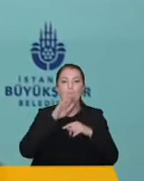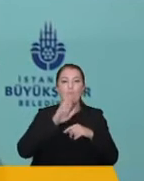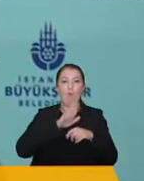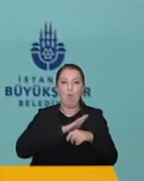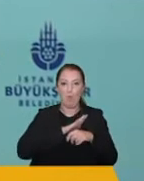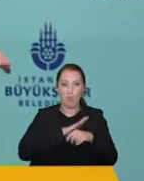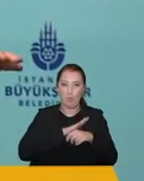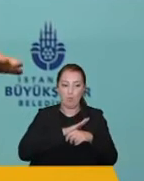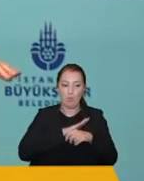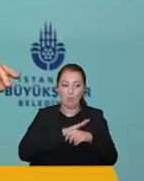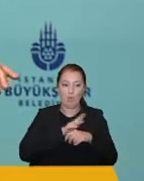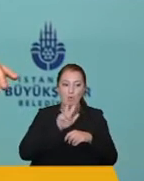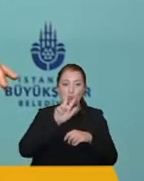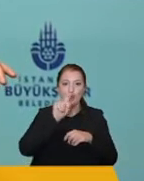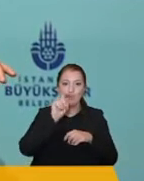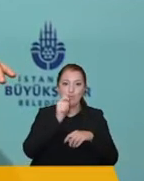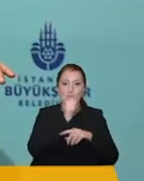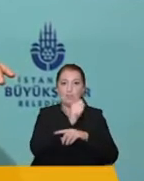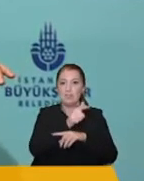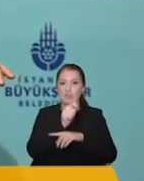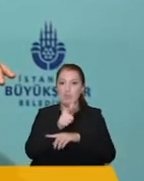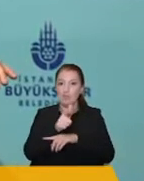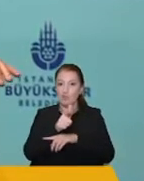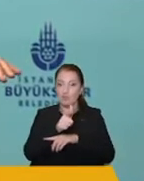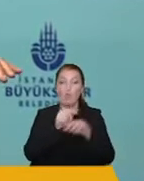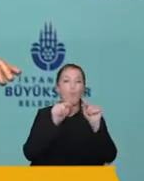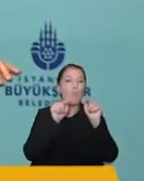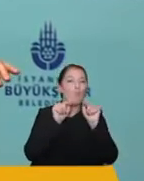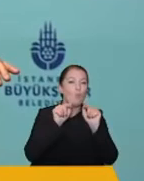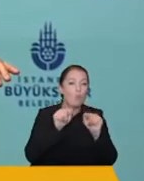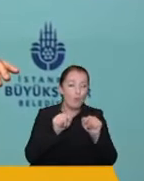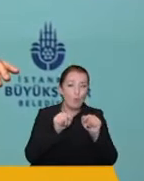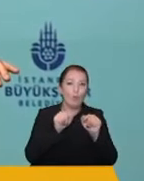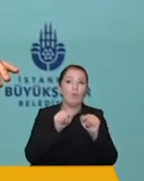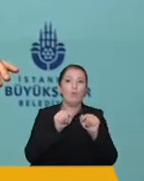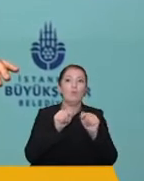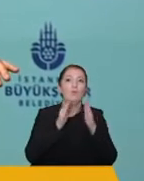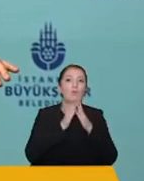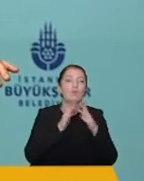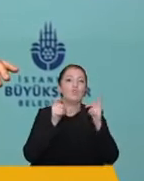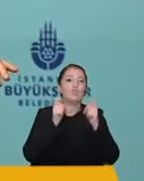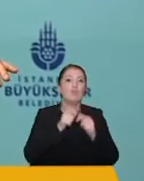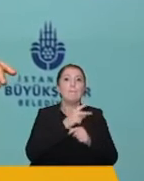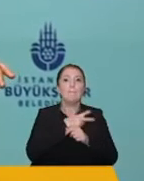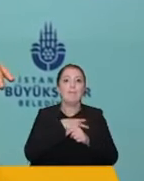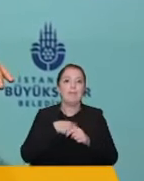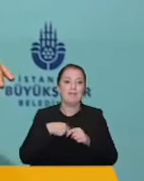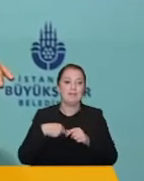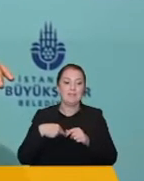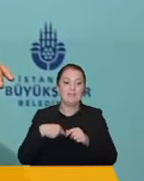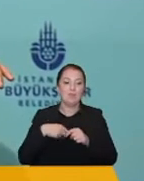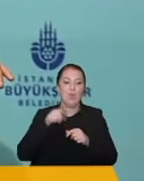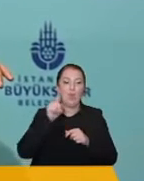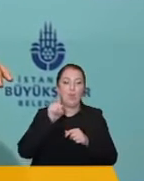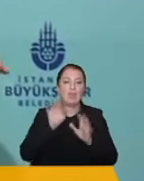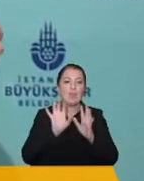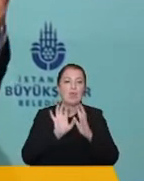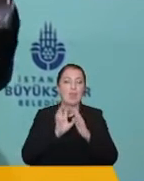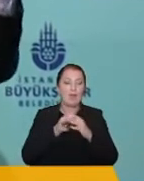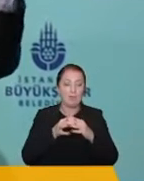İmamoğlu'yla 39 ilçeye bu Büyükşehir Belediyesi, onun ekibi